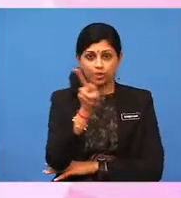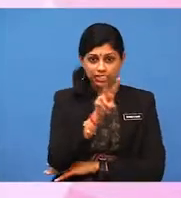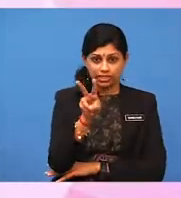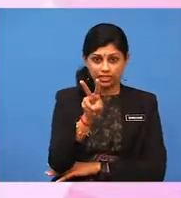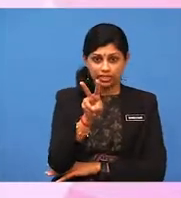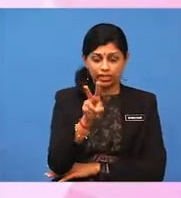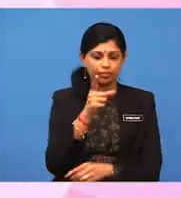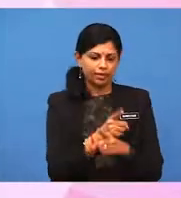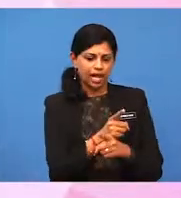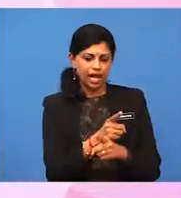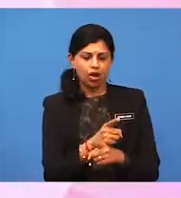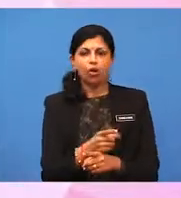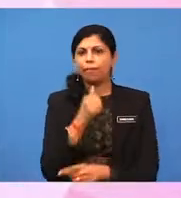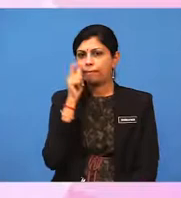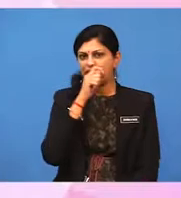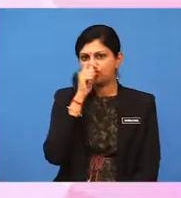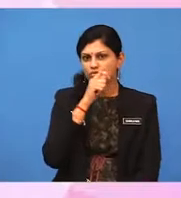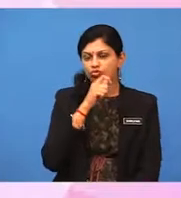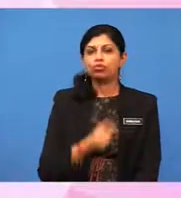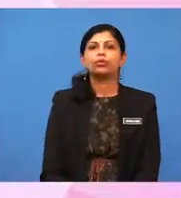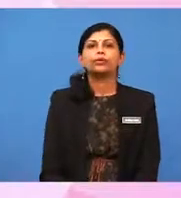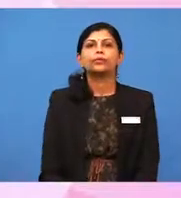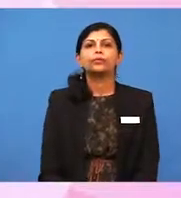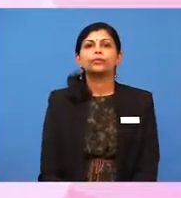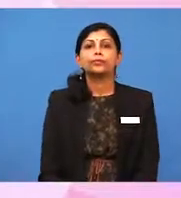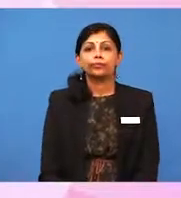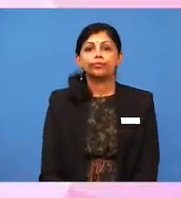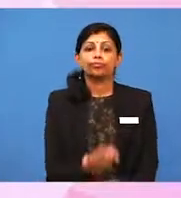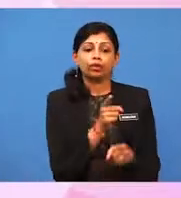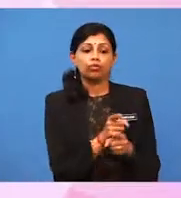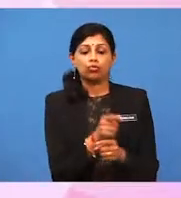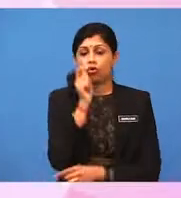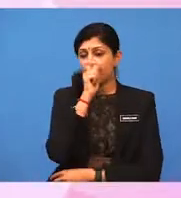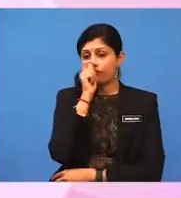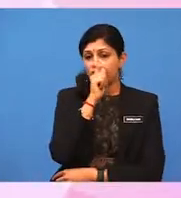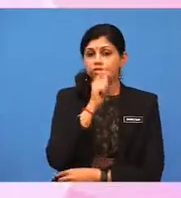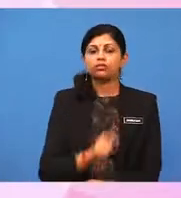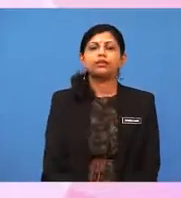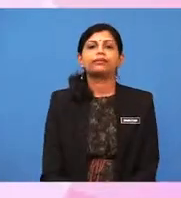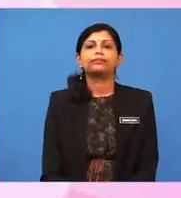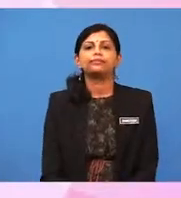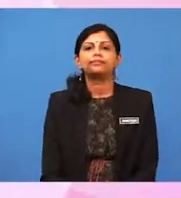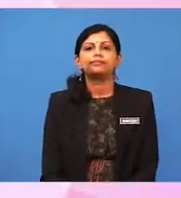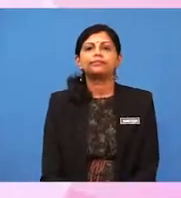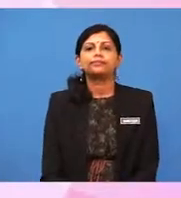Dalam kod arahan, benar dikenali sebagai true, manakala palsu dikenali sebagai false.